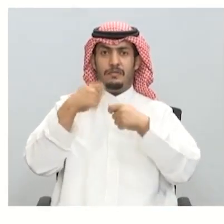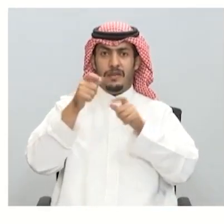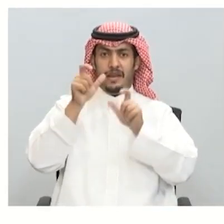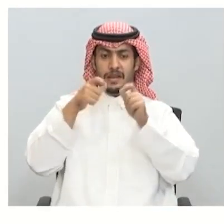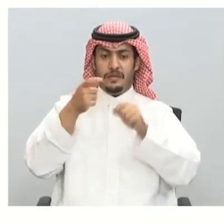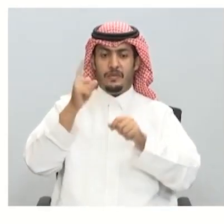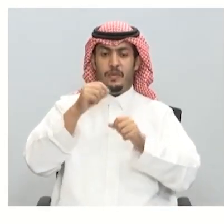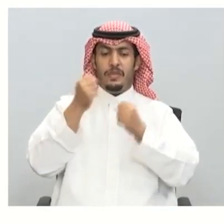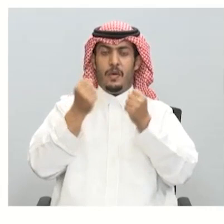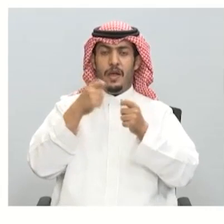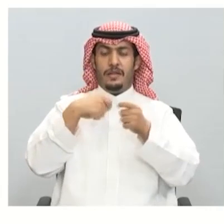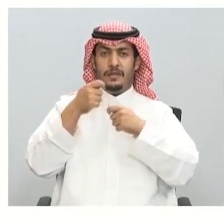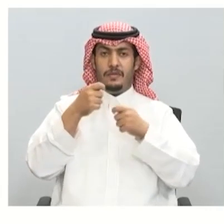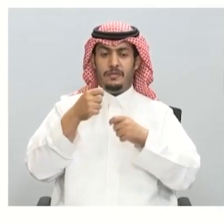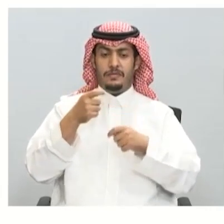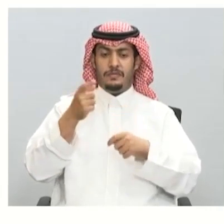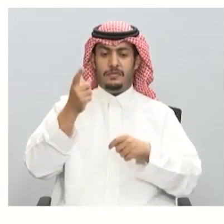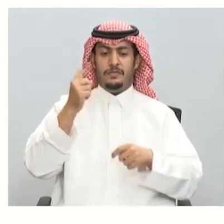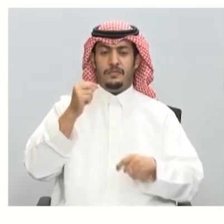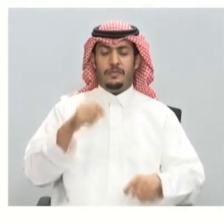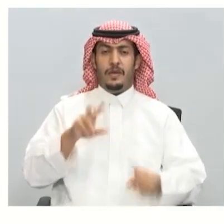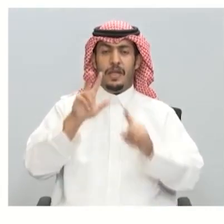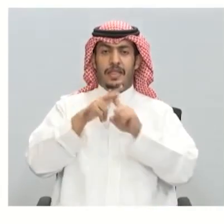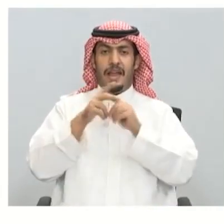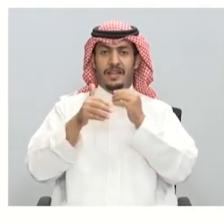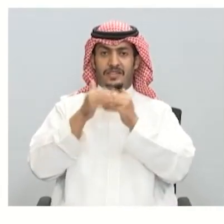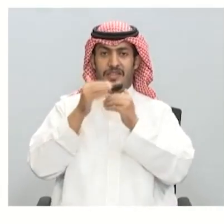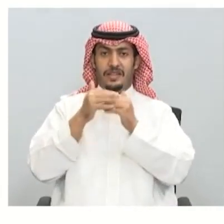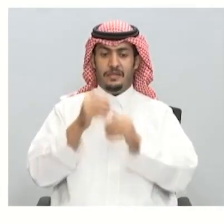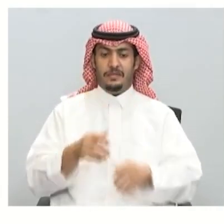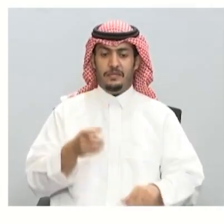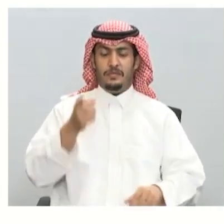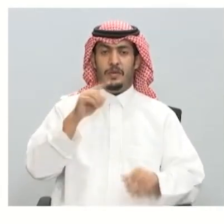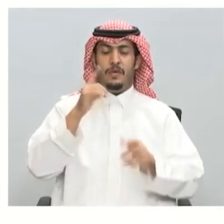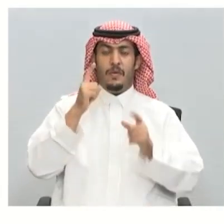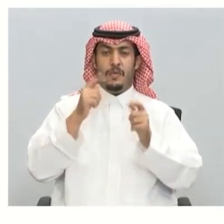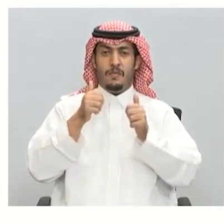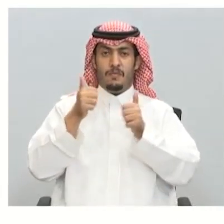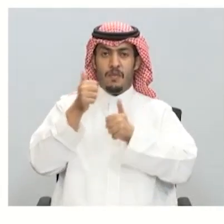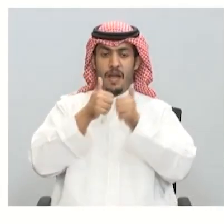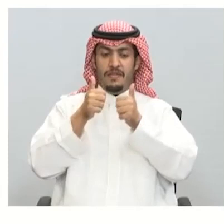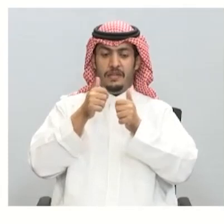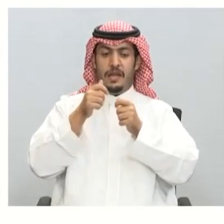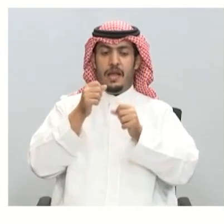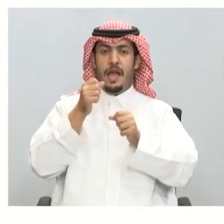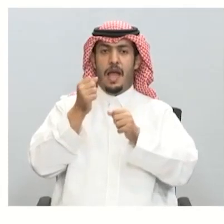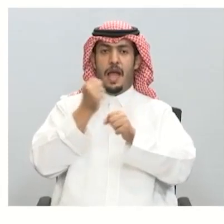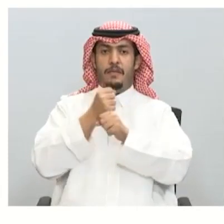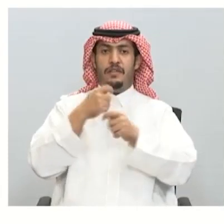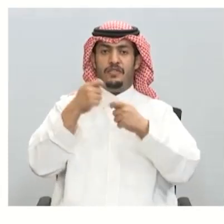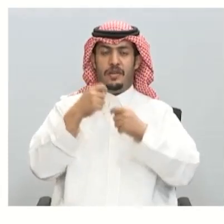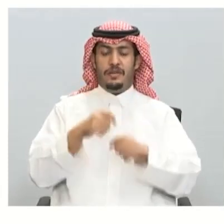كذلك الدورات الاقتصاديه لها دور ايضا التقنيات الجديده والمنافسه بين اعمال التجاريه